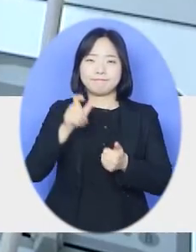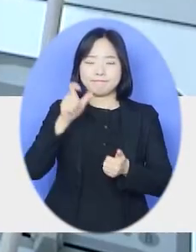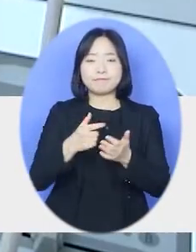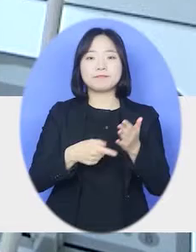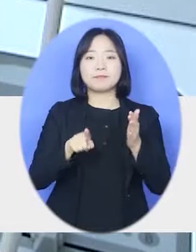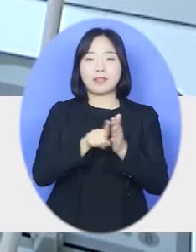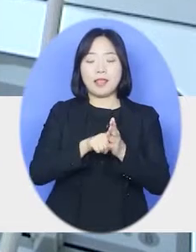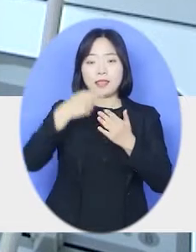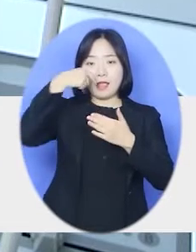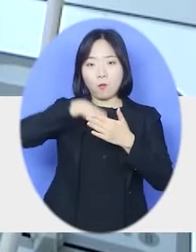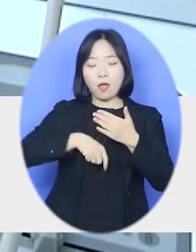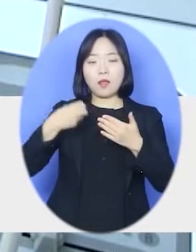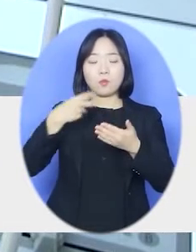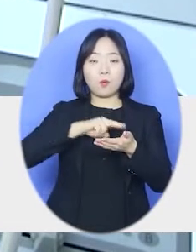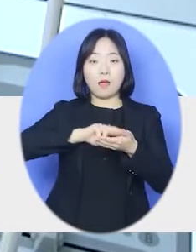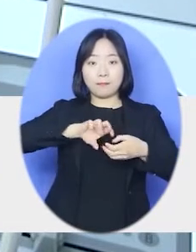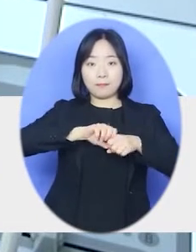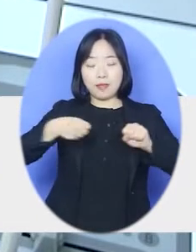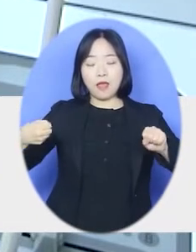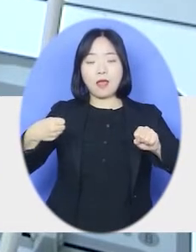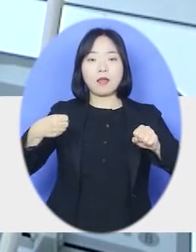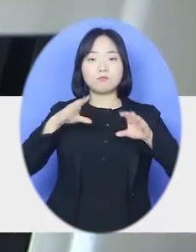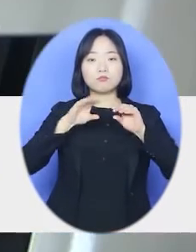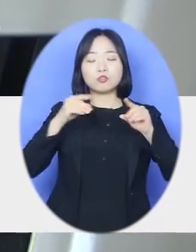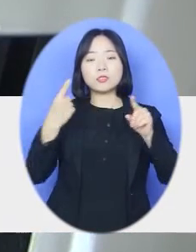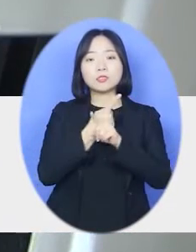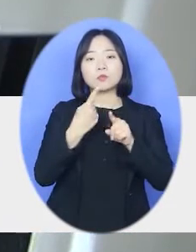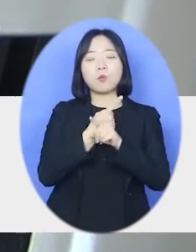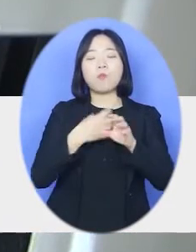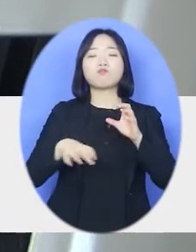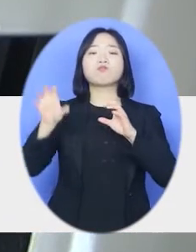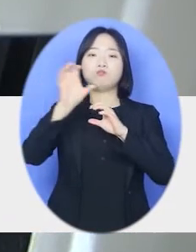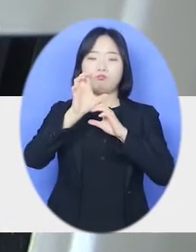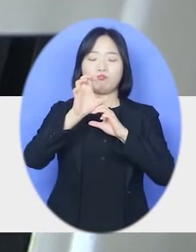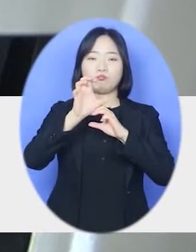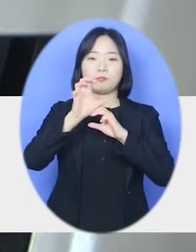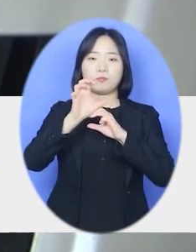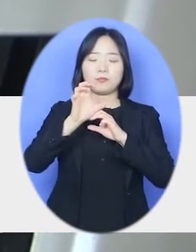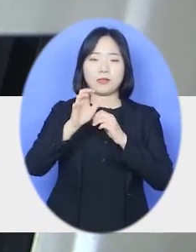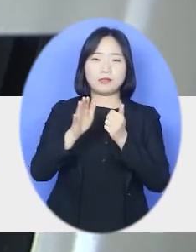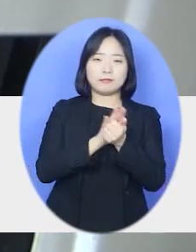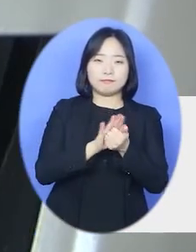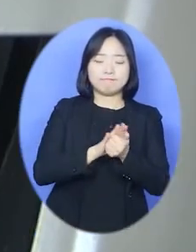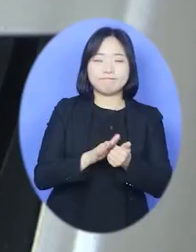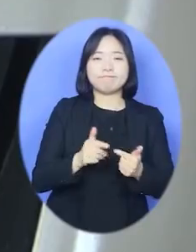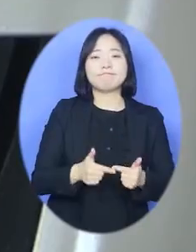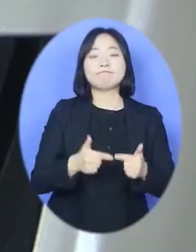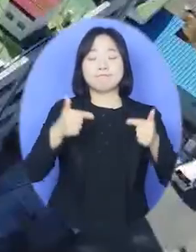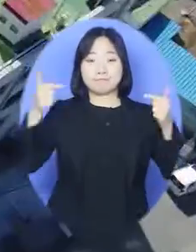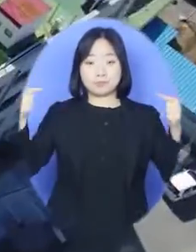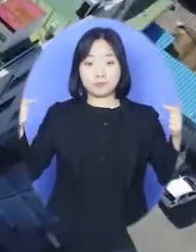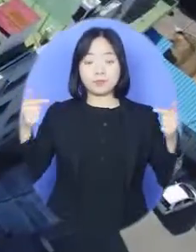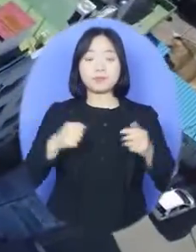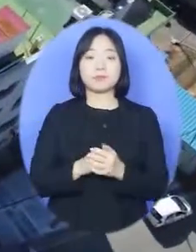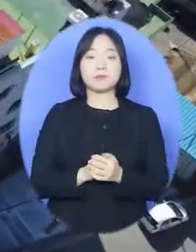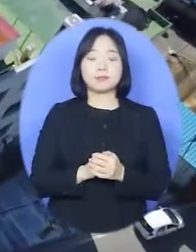위해 내과와 한방진료, 물리치료실 등이 보강돼 양질의 보건의료서비스를